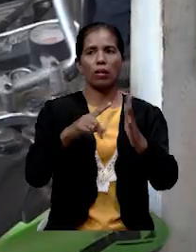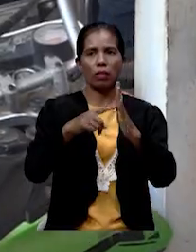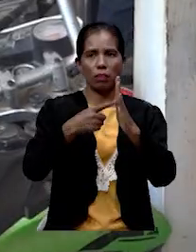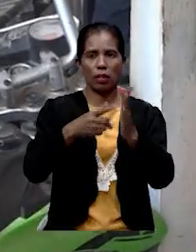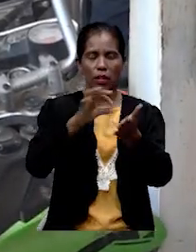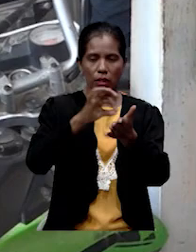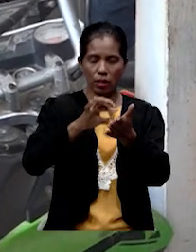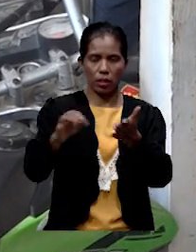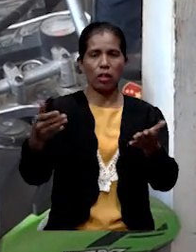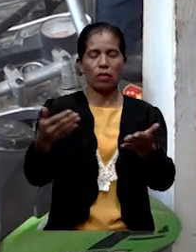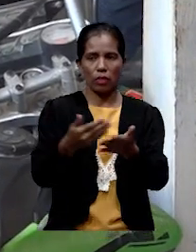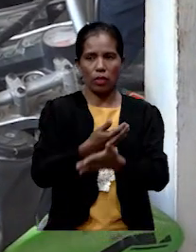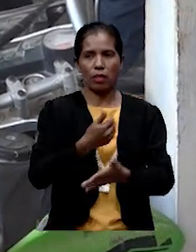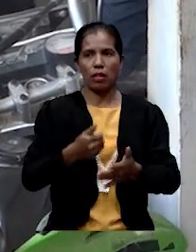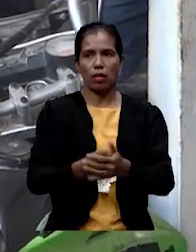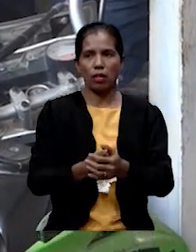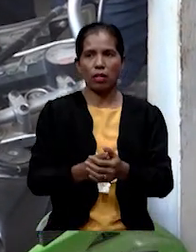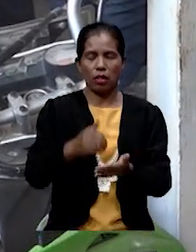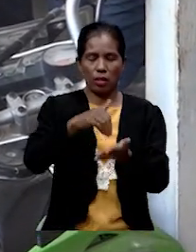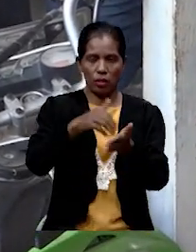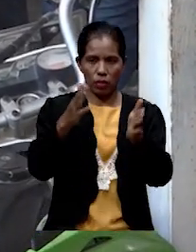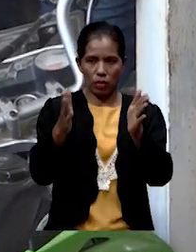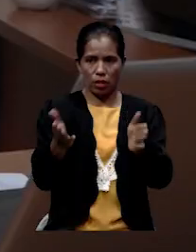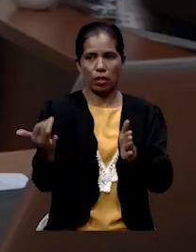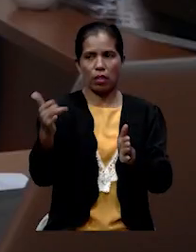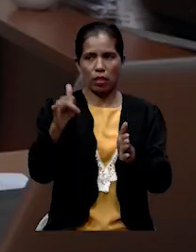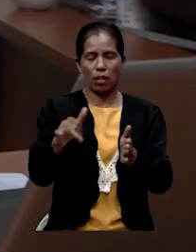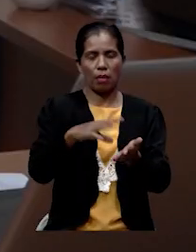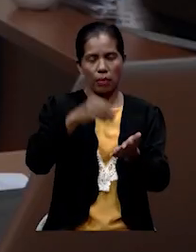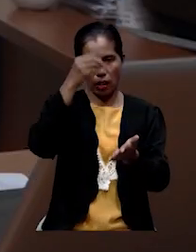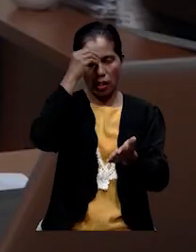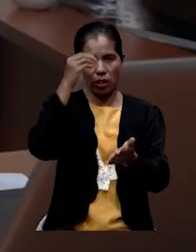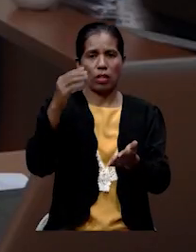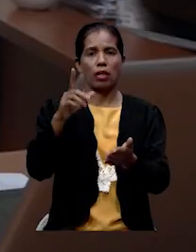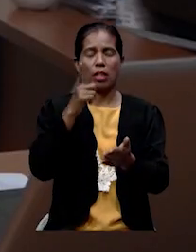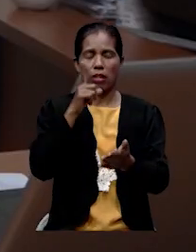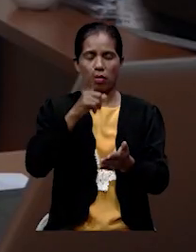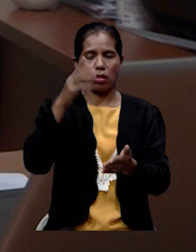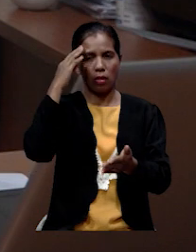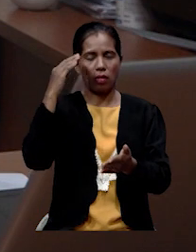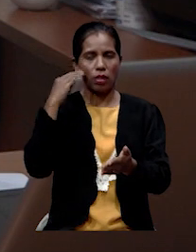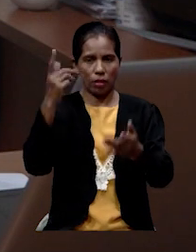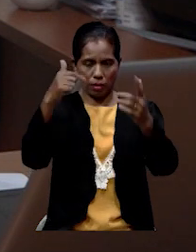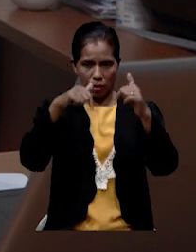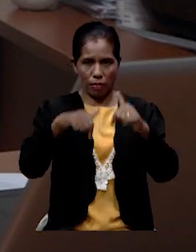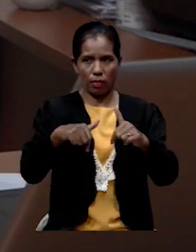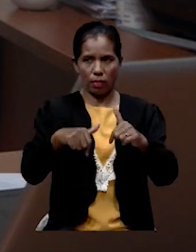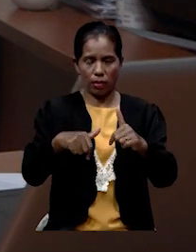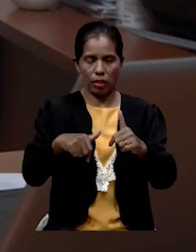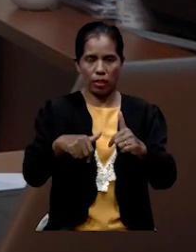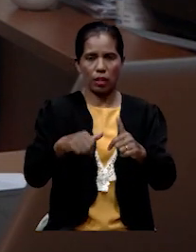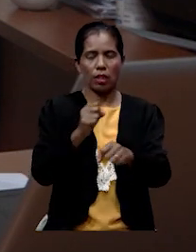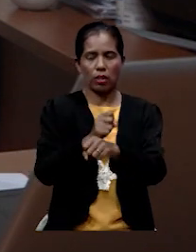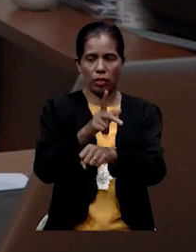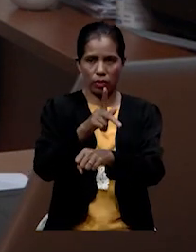registrasaun registrasaun ba aling estudante sira ne bema ka tuir ona kursu ia mai direta ia ia sipopene